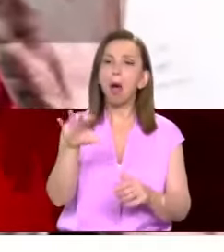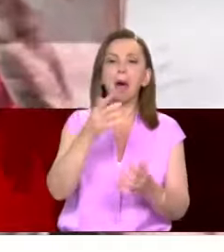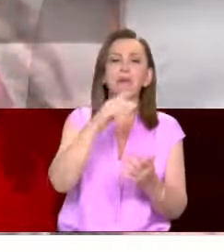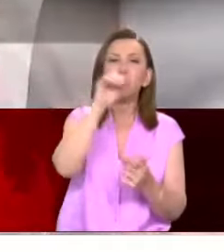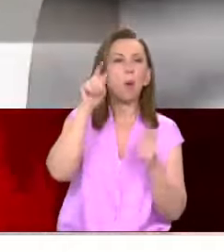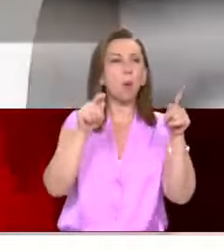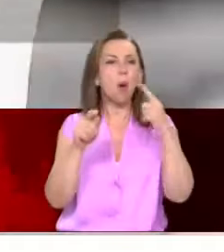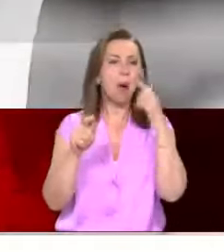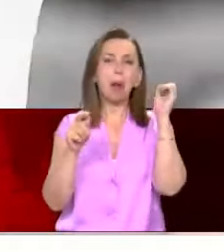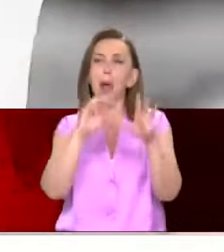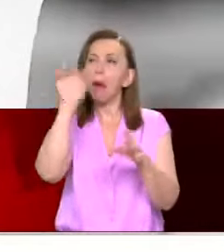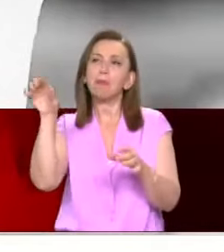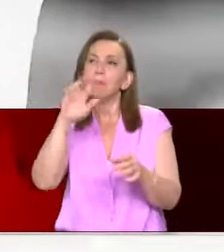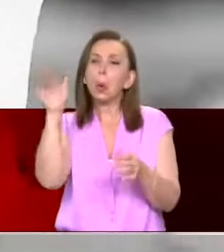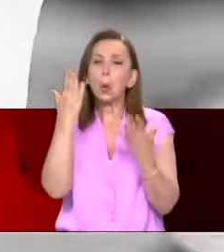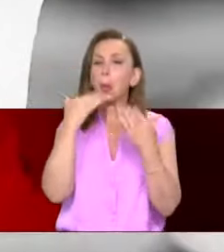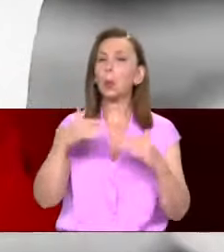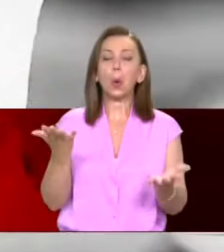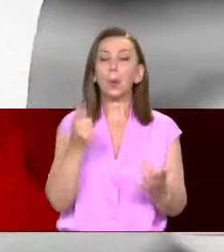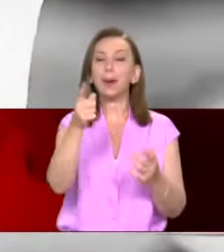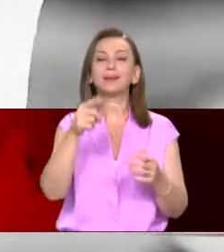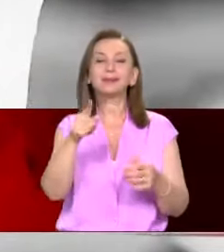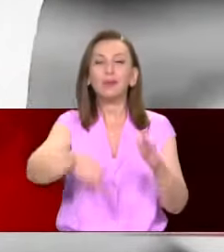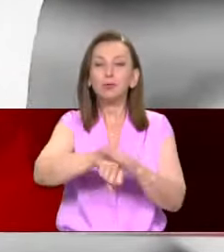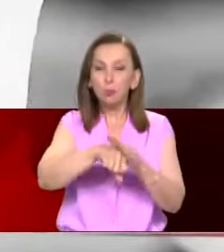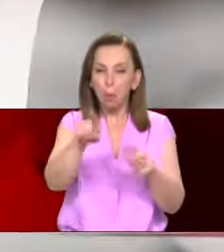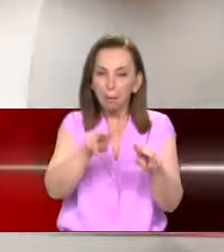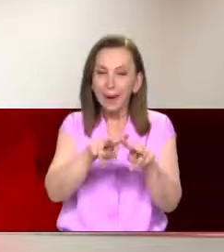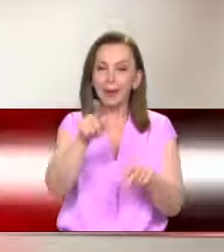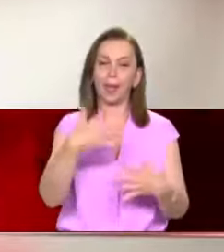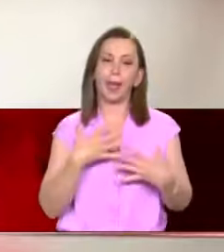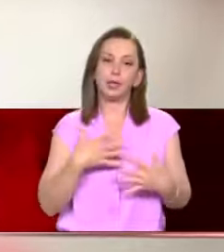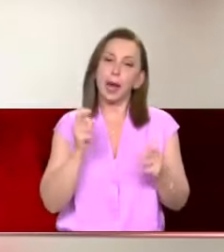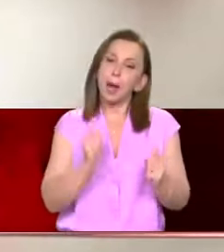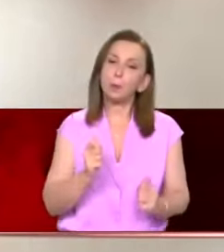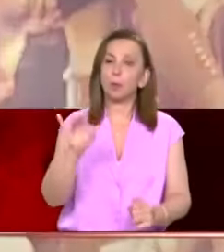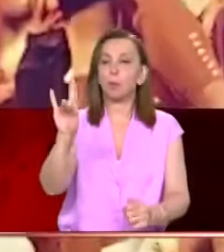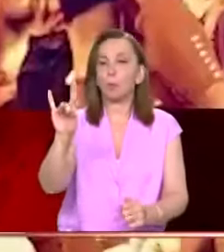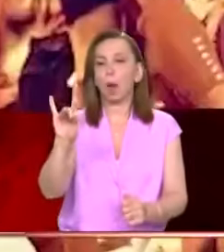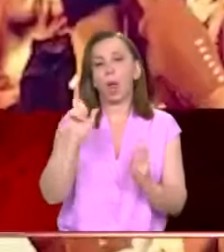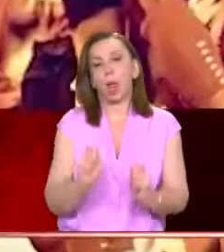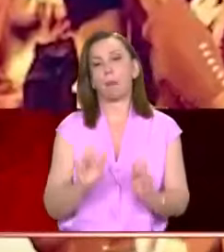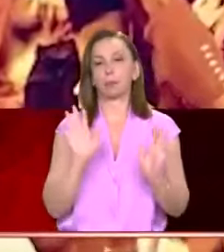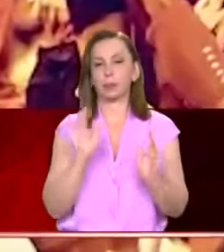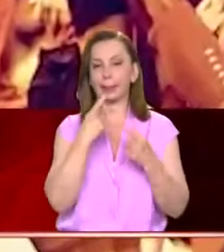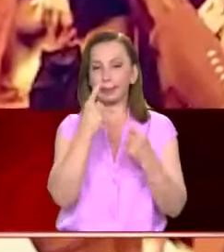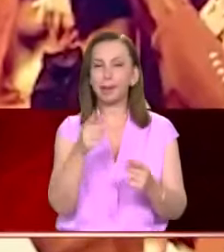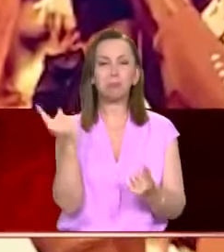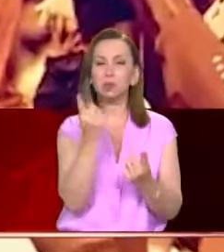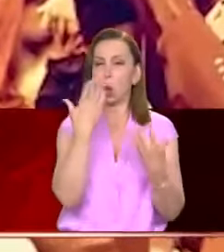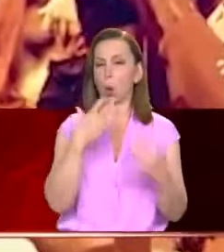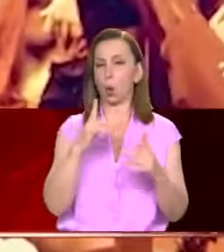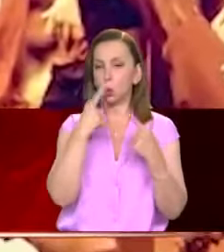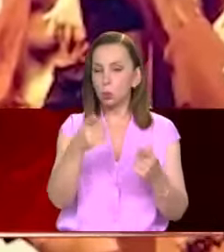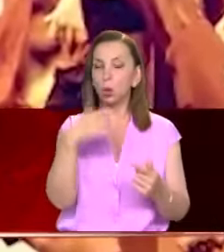var, niye horozlanıyorsun diyor mu? Orada Merih heyecanını bu görüntüyle verdi dedi. Adım adım takip ediyorum. Demiral soruşturma kapsamında